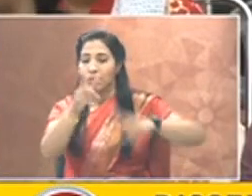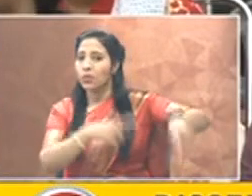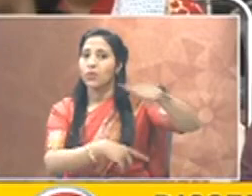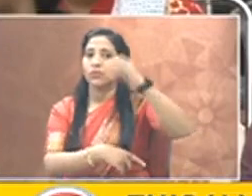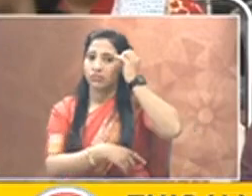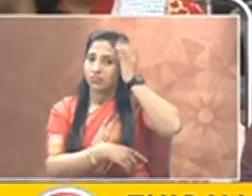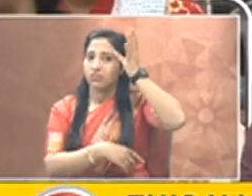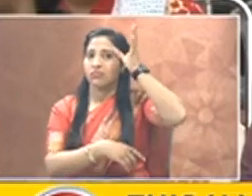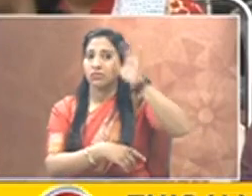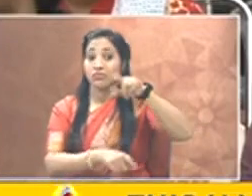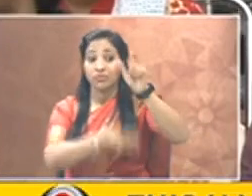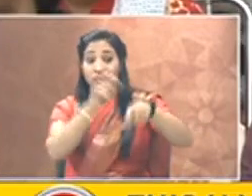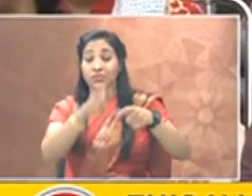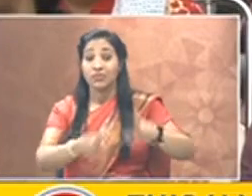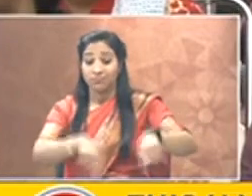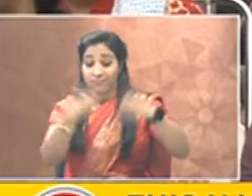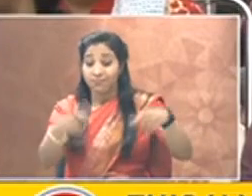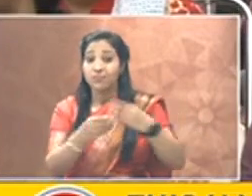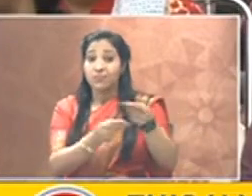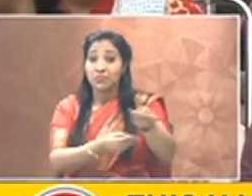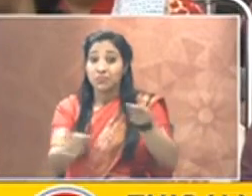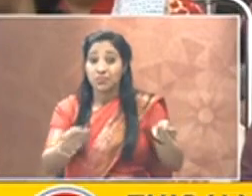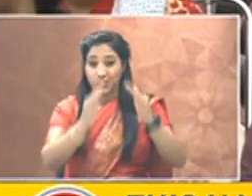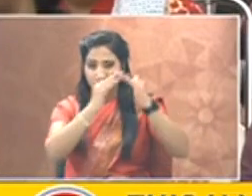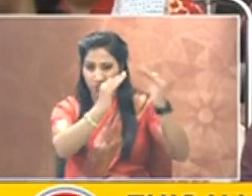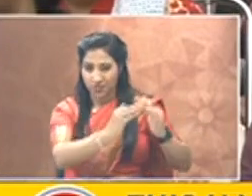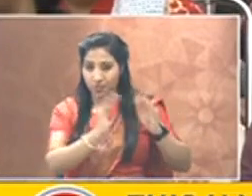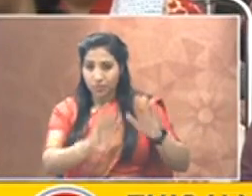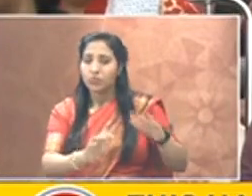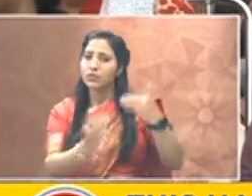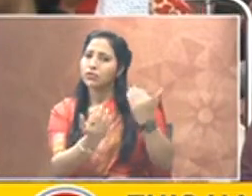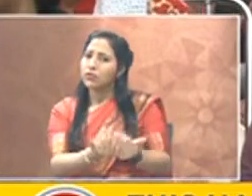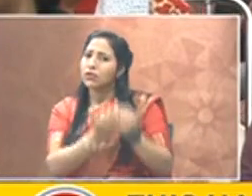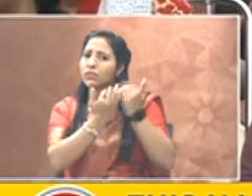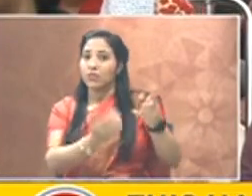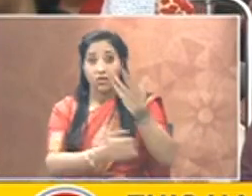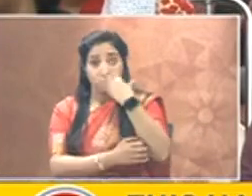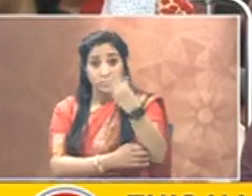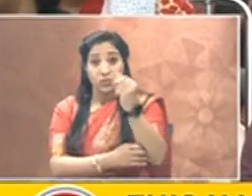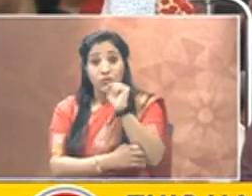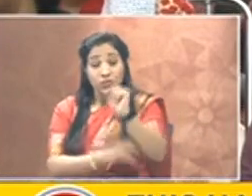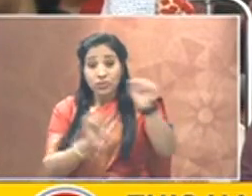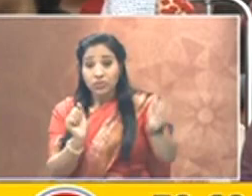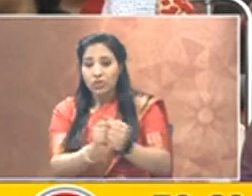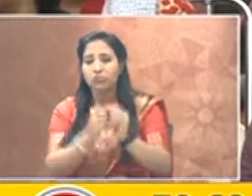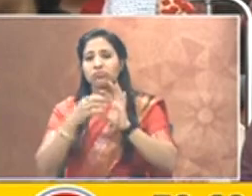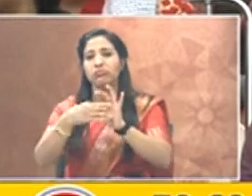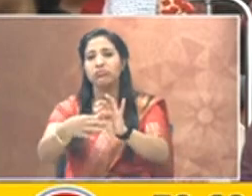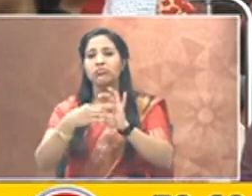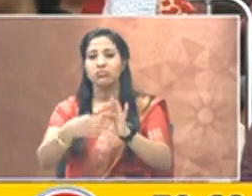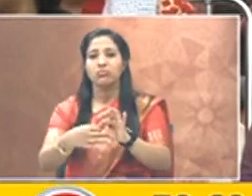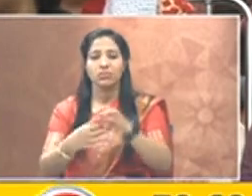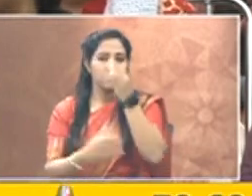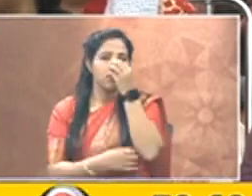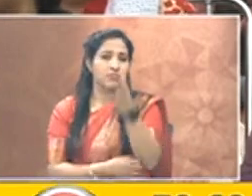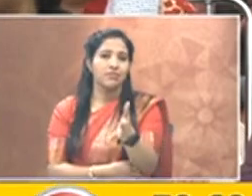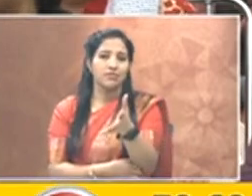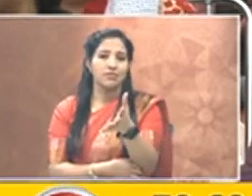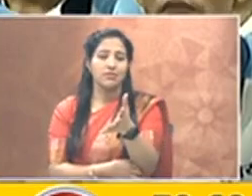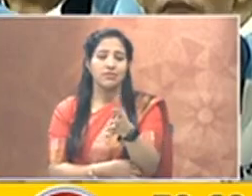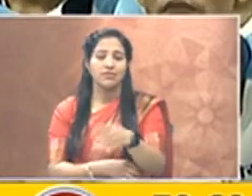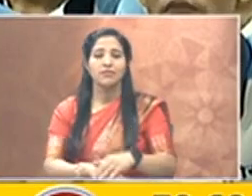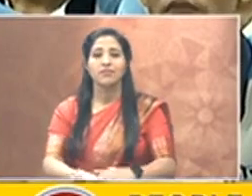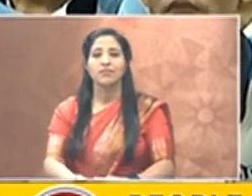है। इससे जंगल के आसपास रहने वाले लोगों को हाथियों के साथ तालमेल बिठाना आसान हो गया